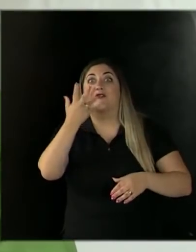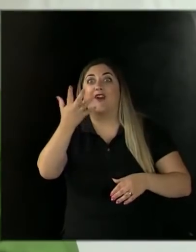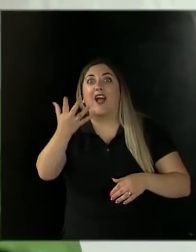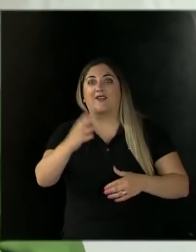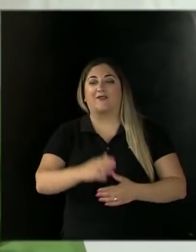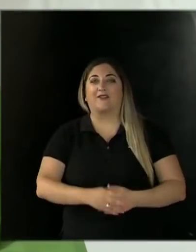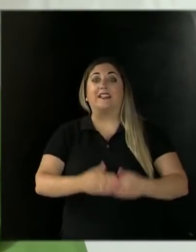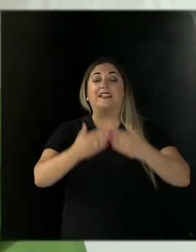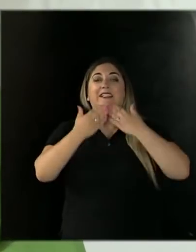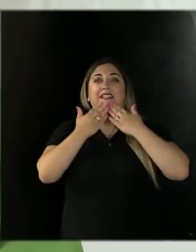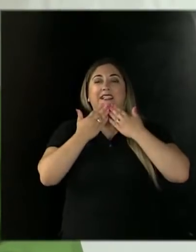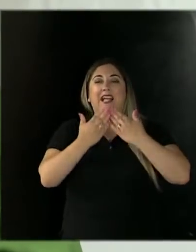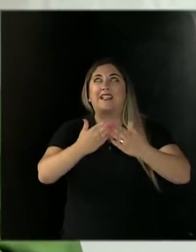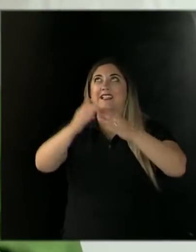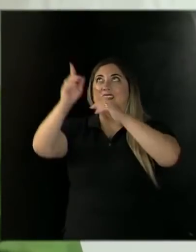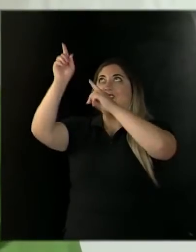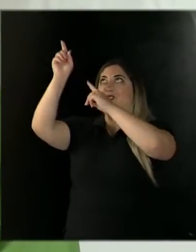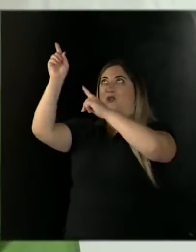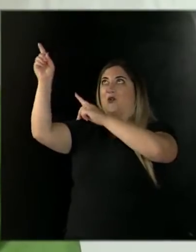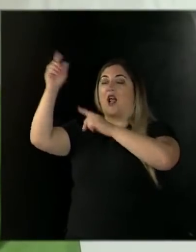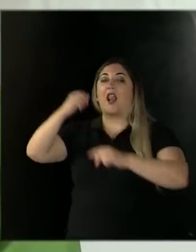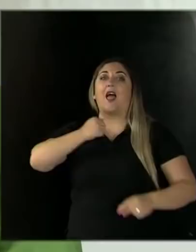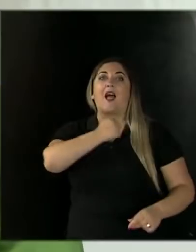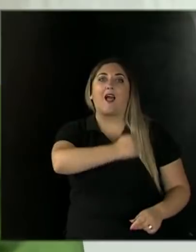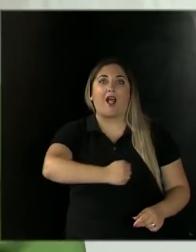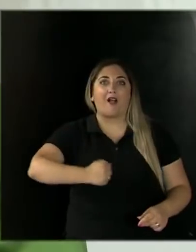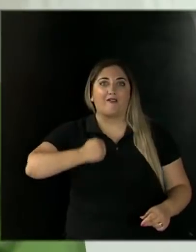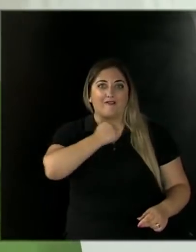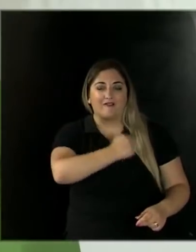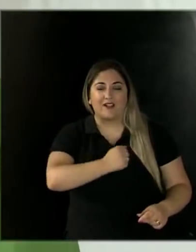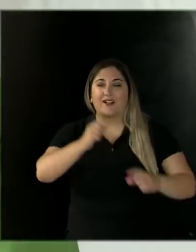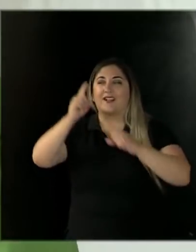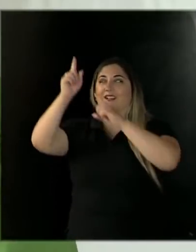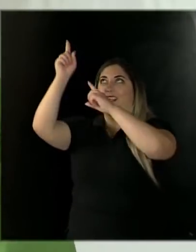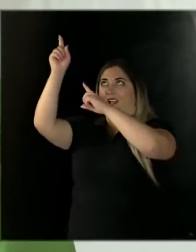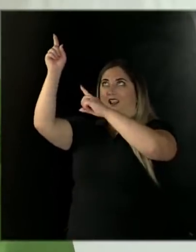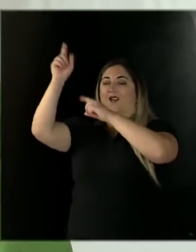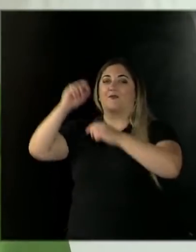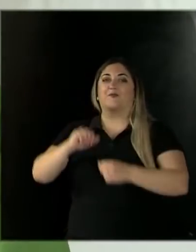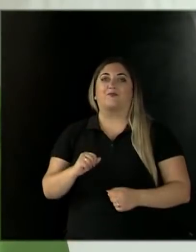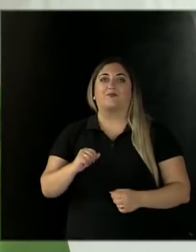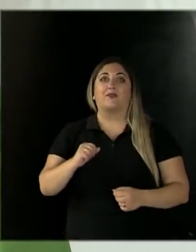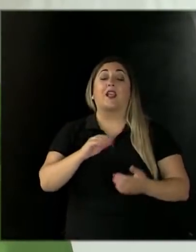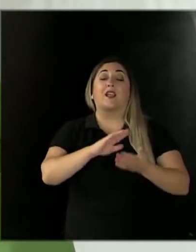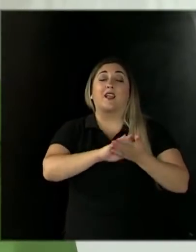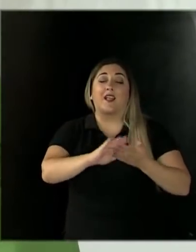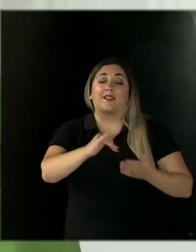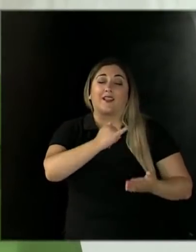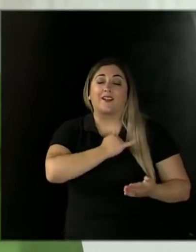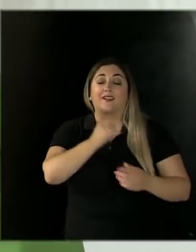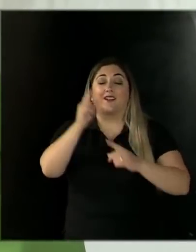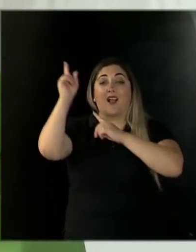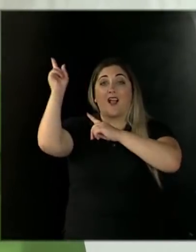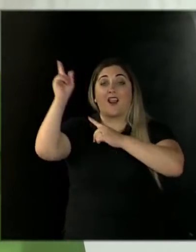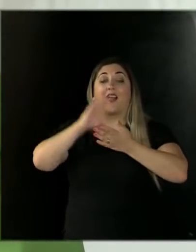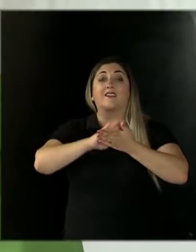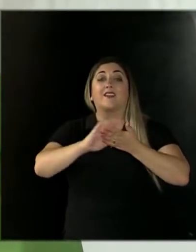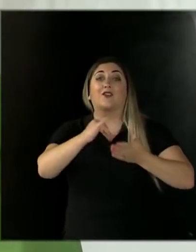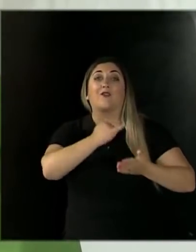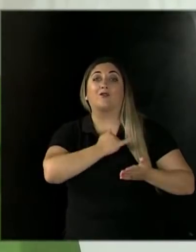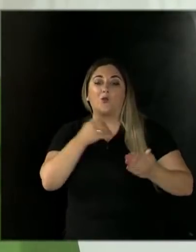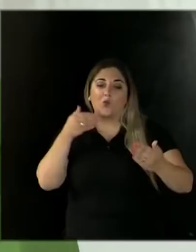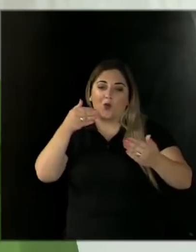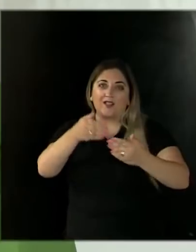Grazzi Sinjur Alla u aħfirli Sinjur Alla. Eħenna lina Alla li jista' kollox jaħfrilna